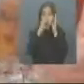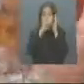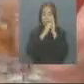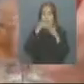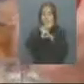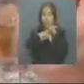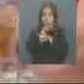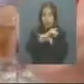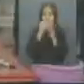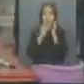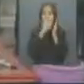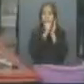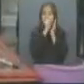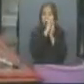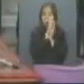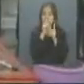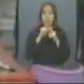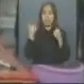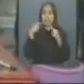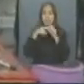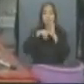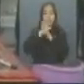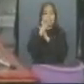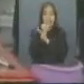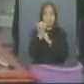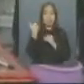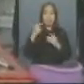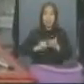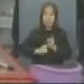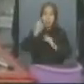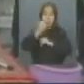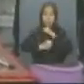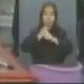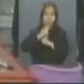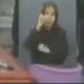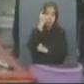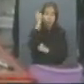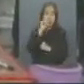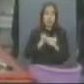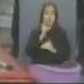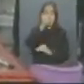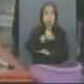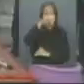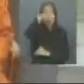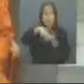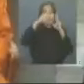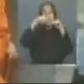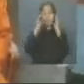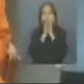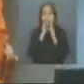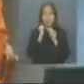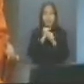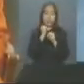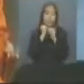ระบุรีและกาญจนบุรีก็เริ่มต้นวันปีใหม่โดยการเข้าวัดทำบุญในช่วงเช้าที่ผ่านมานะคะโดยเฉพาะ